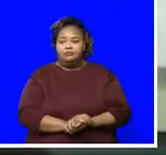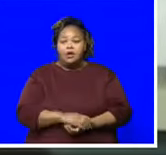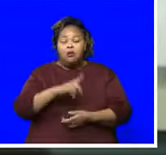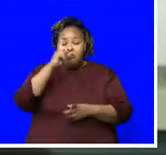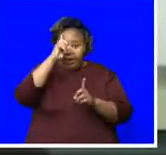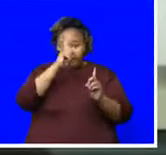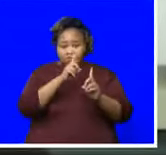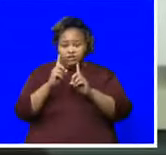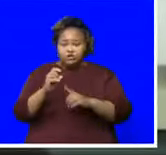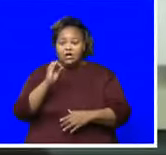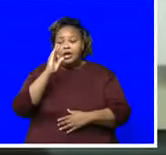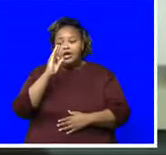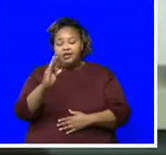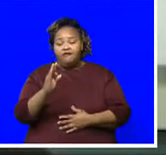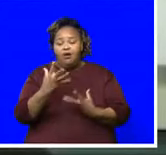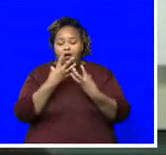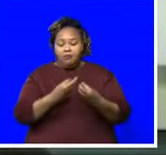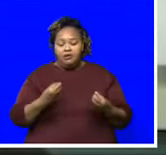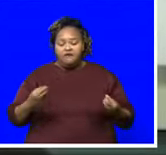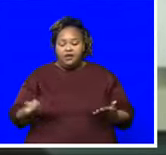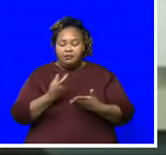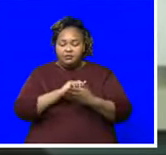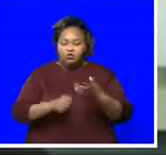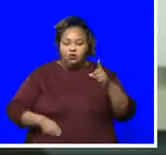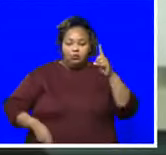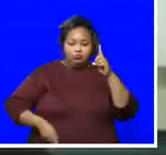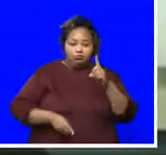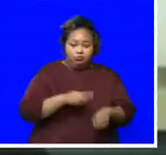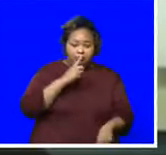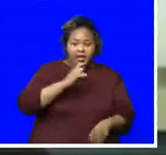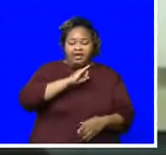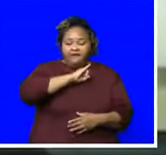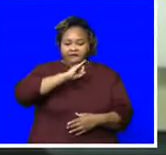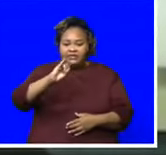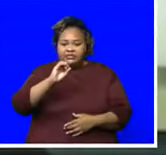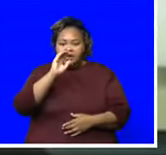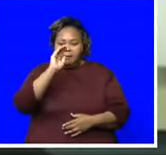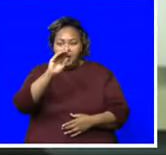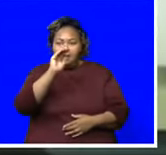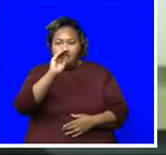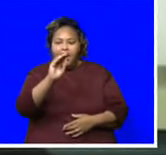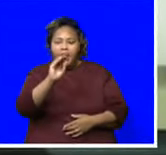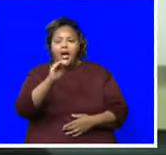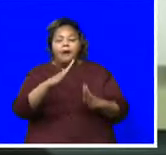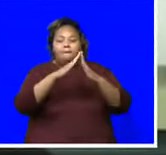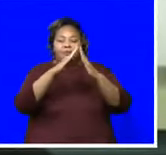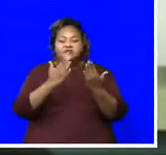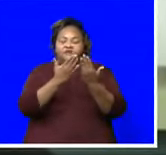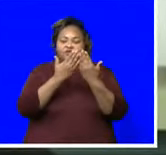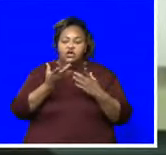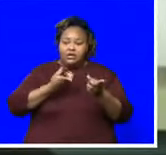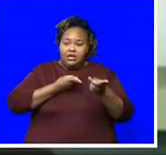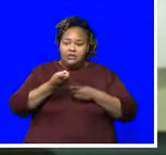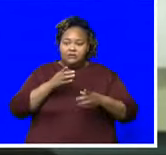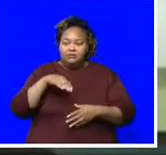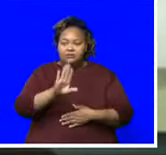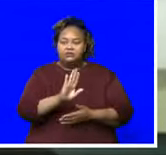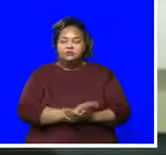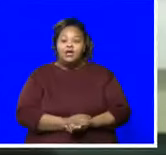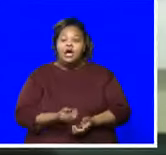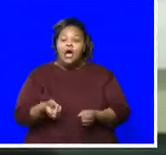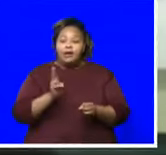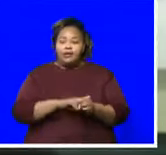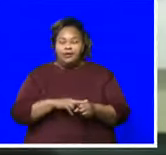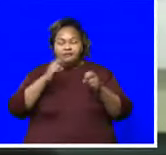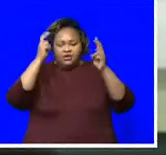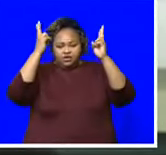abantwana bamthinze director waka-education nekuphinzisa ke bantwana kaningi. Ukhanza